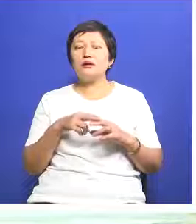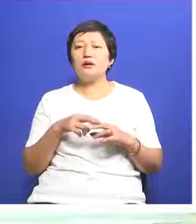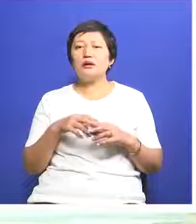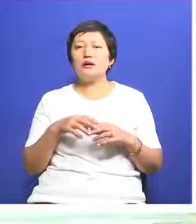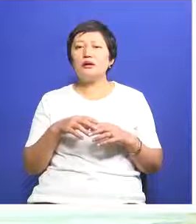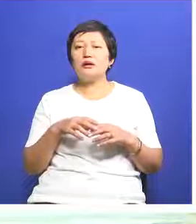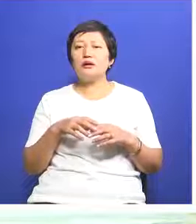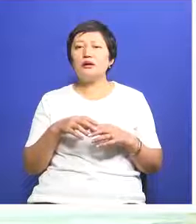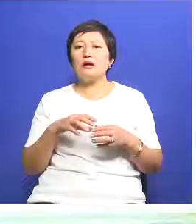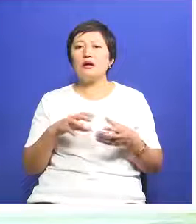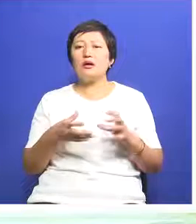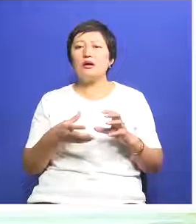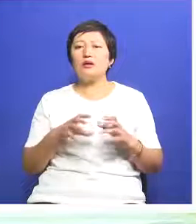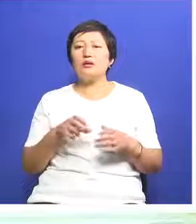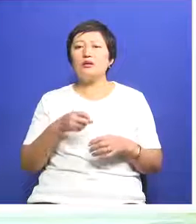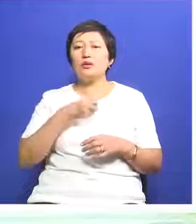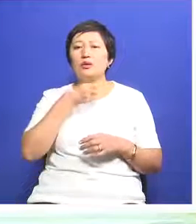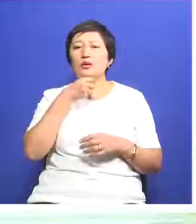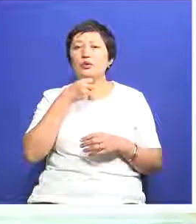ауылда үлкен бір жаңағы